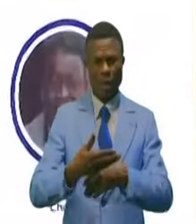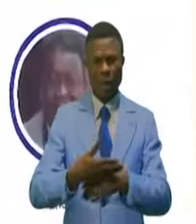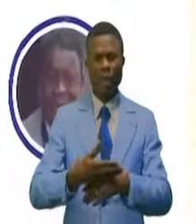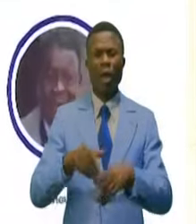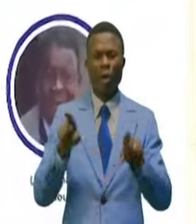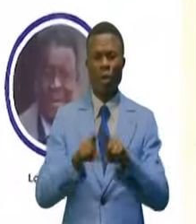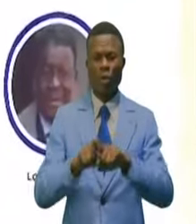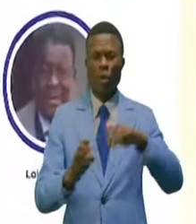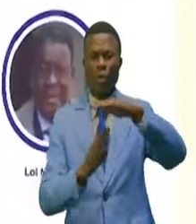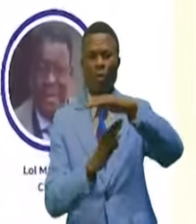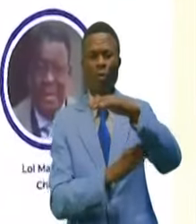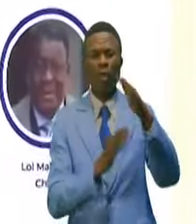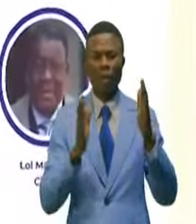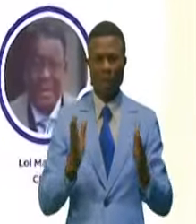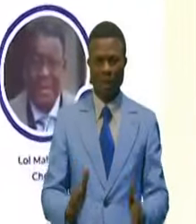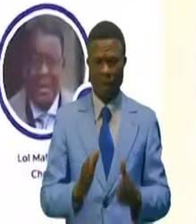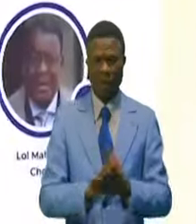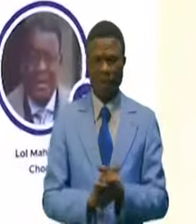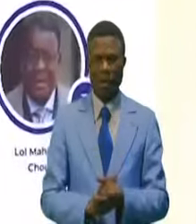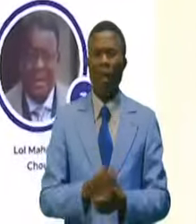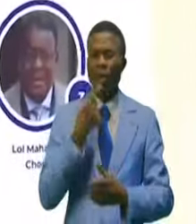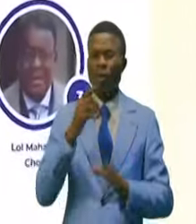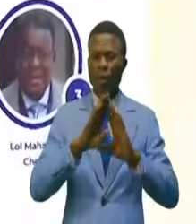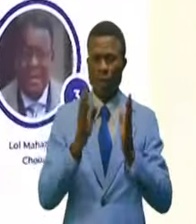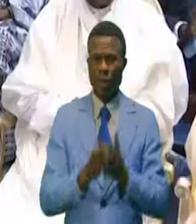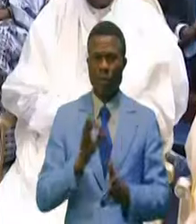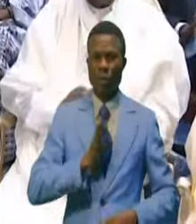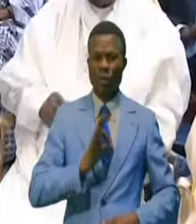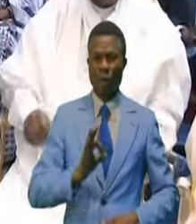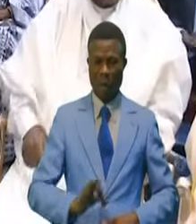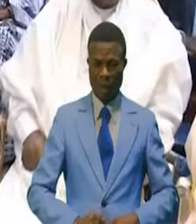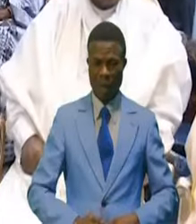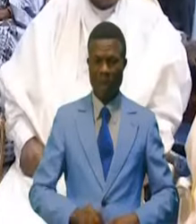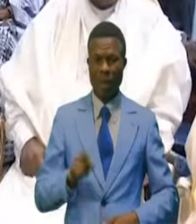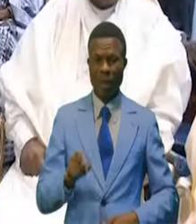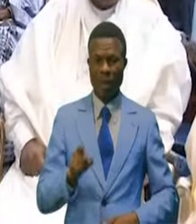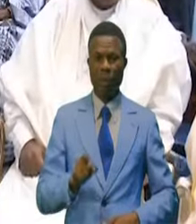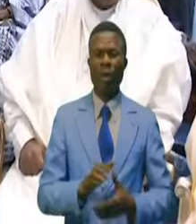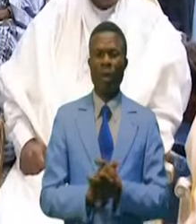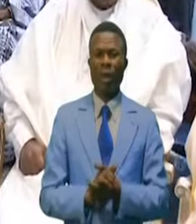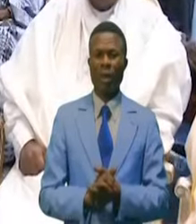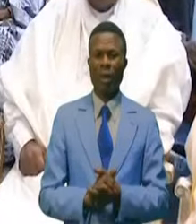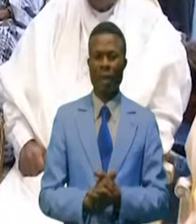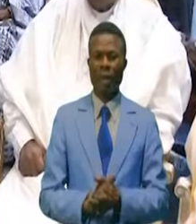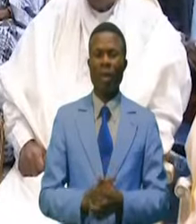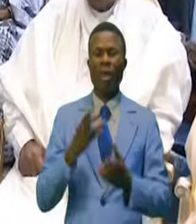que facilitateur. Pour tout dire, Félix-Antoine Tshisekedi Tshilombo a réussi avec